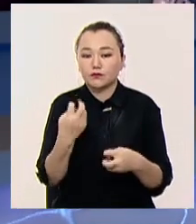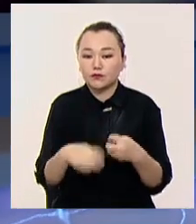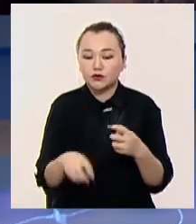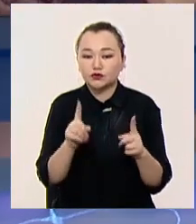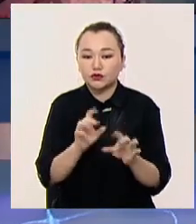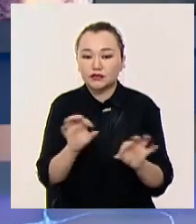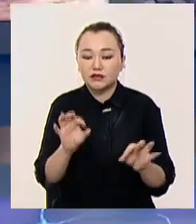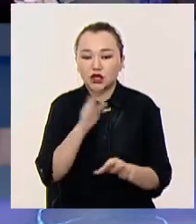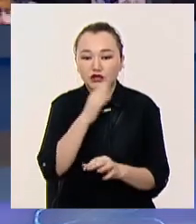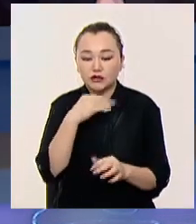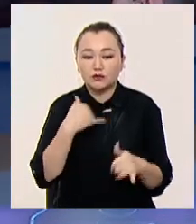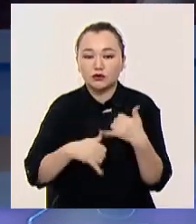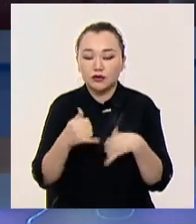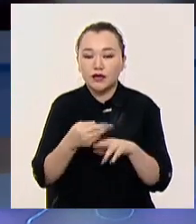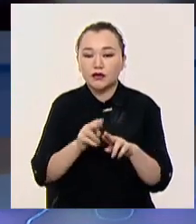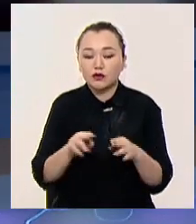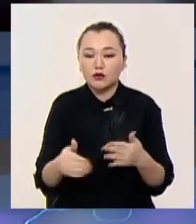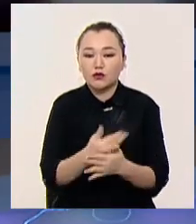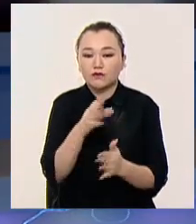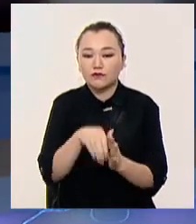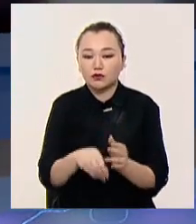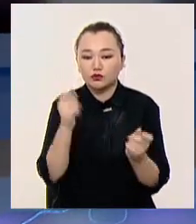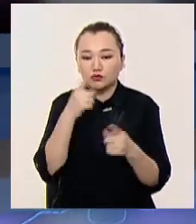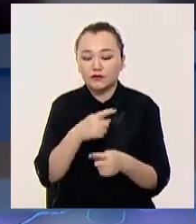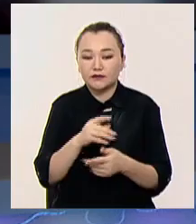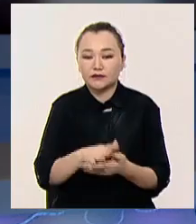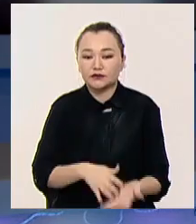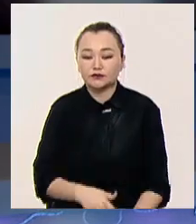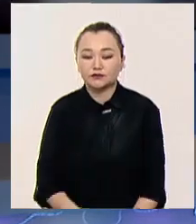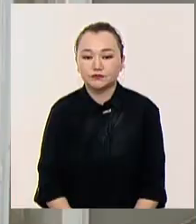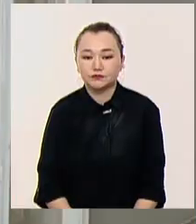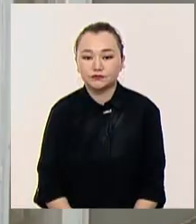говорят родители и педагоги об этом нововведении, узнавала Евгения Мягченко.